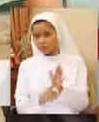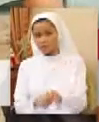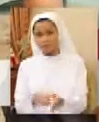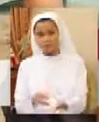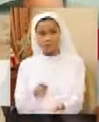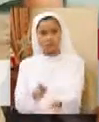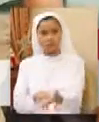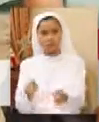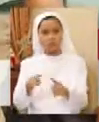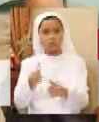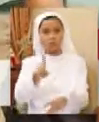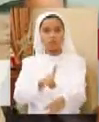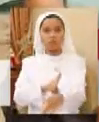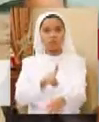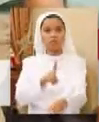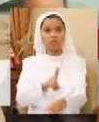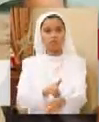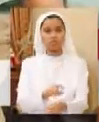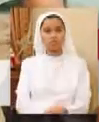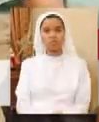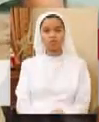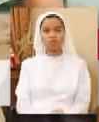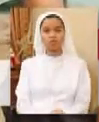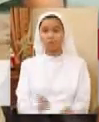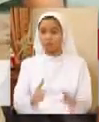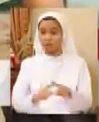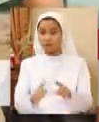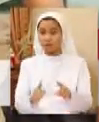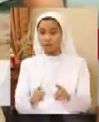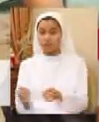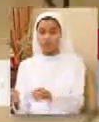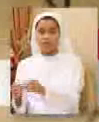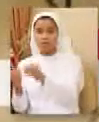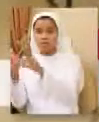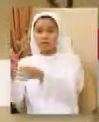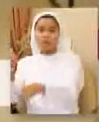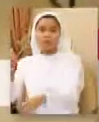Opo, meron. Usually, mga doktor nga po nag-re-refer dito sa amin.